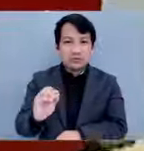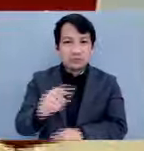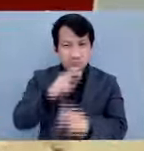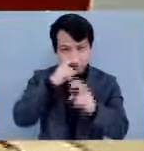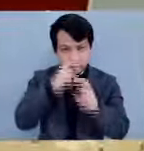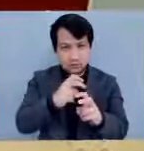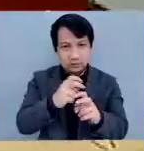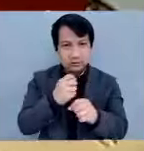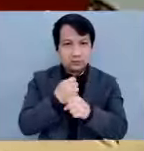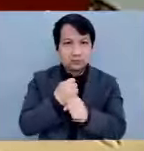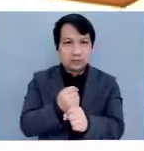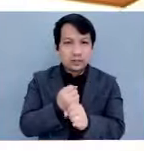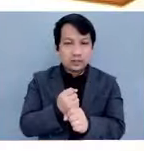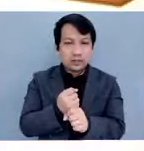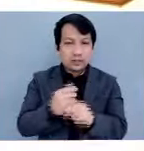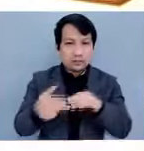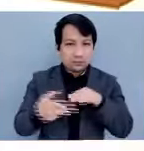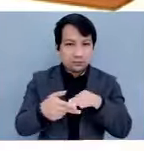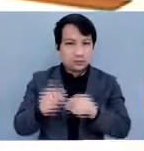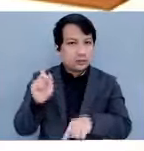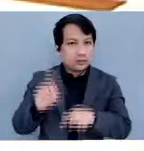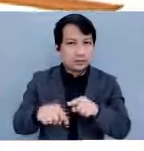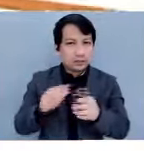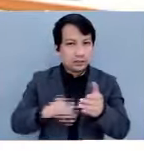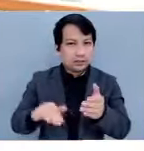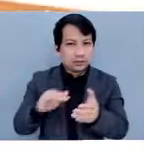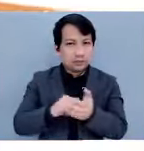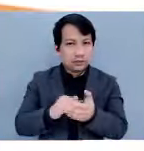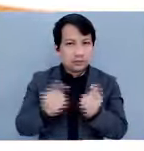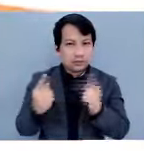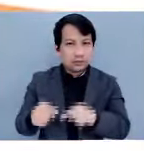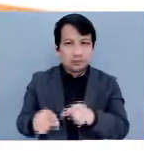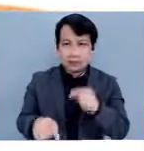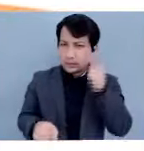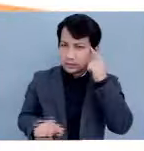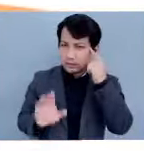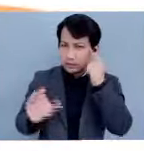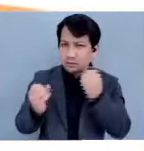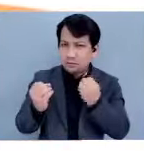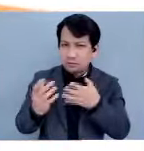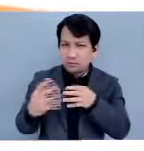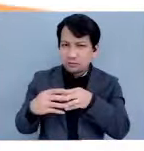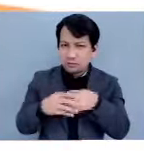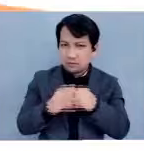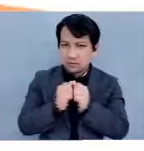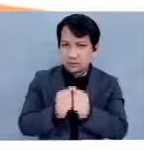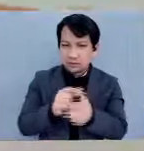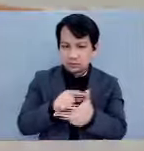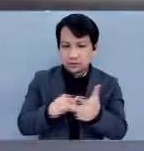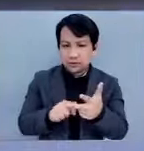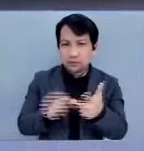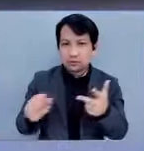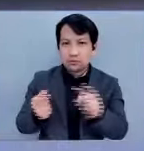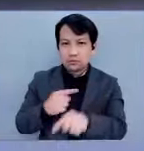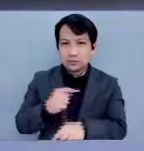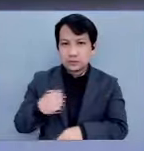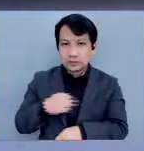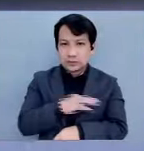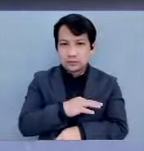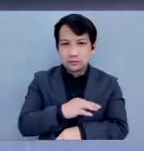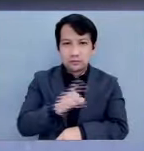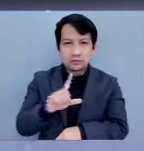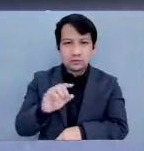ng plaka para hindi na maulit ang pagpupuslit. Inaalam din kung marami pang kasabwat ang tatlong nahuling empleyado.